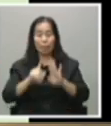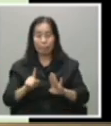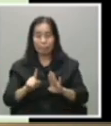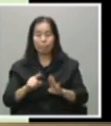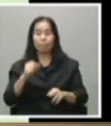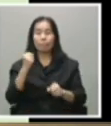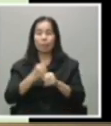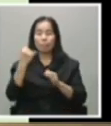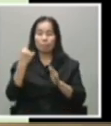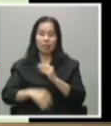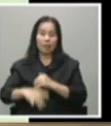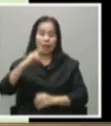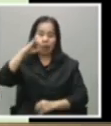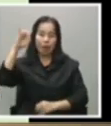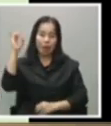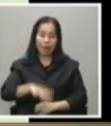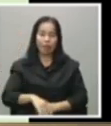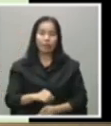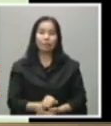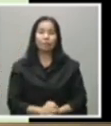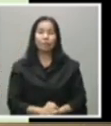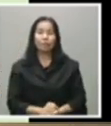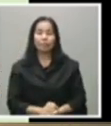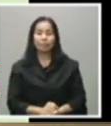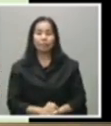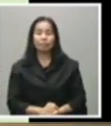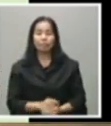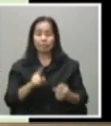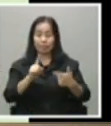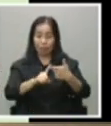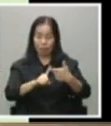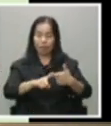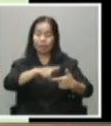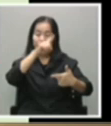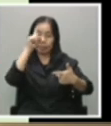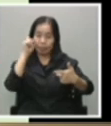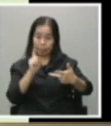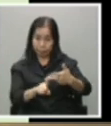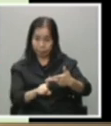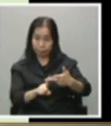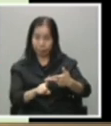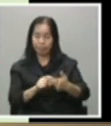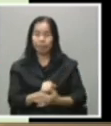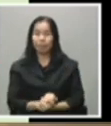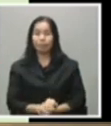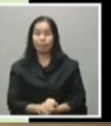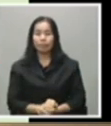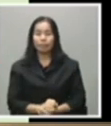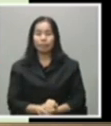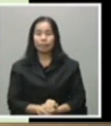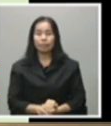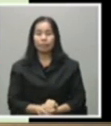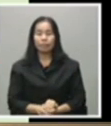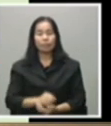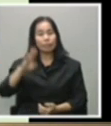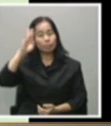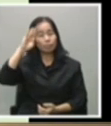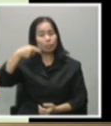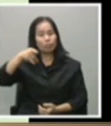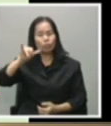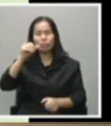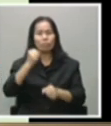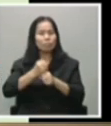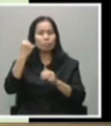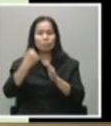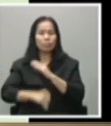ยธรรมอย่างร้ายแรงนะครับอันนี้เป็นเรื่องที่2เรื่องที่3พระราชบัญญัติประกอบรัฐธรรมนูญ